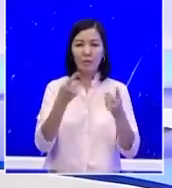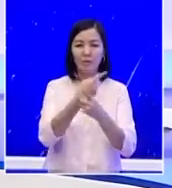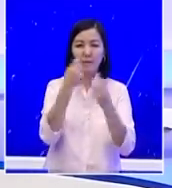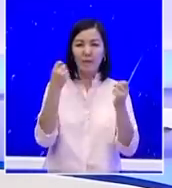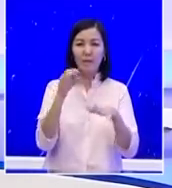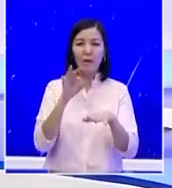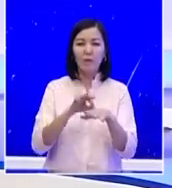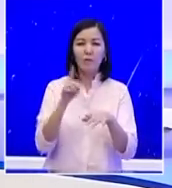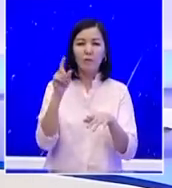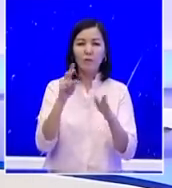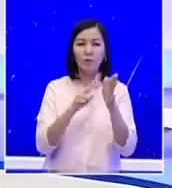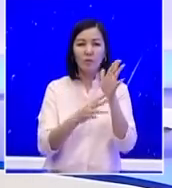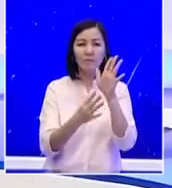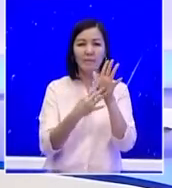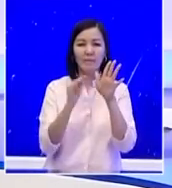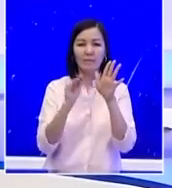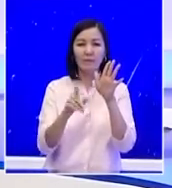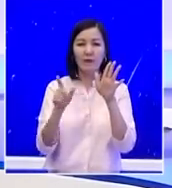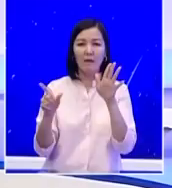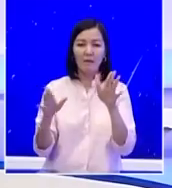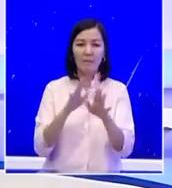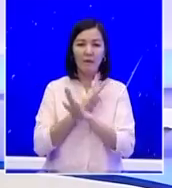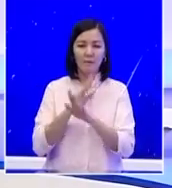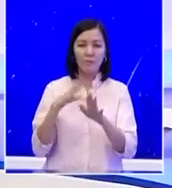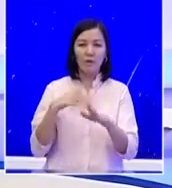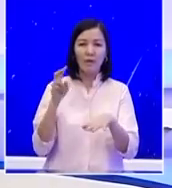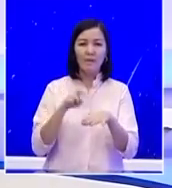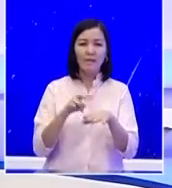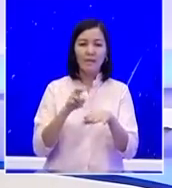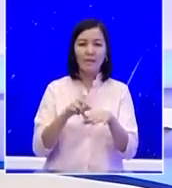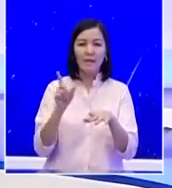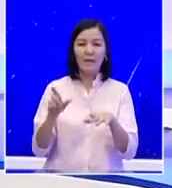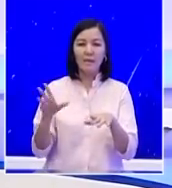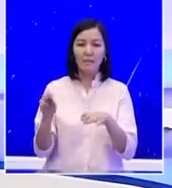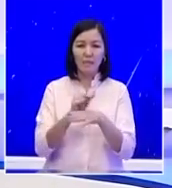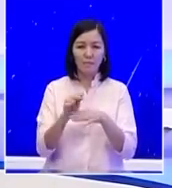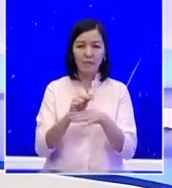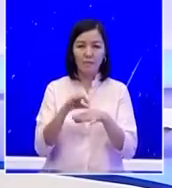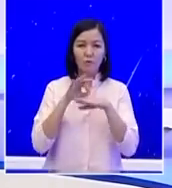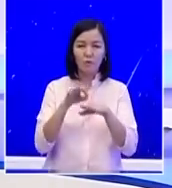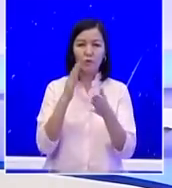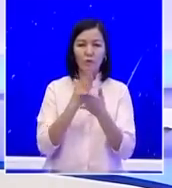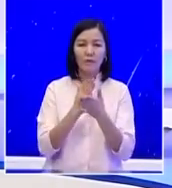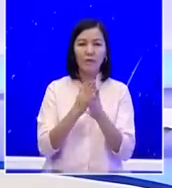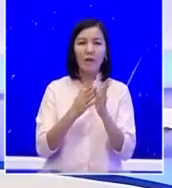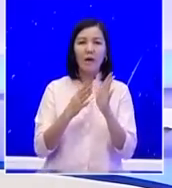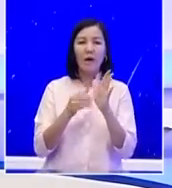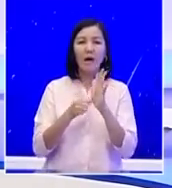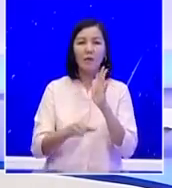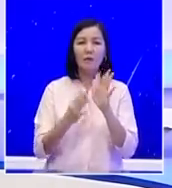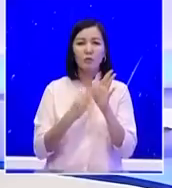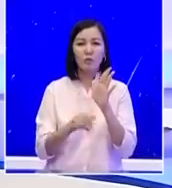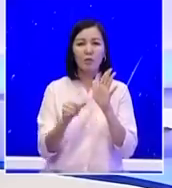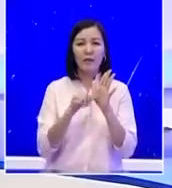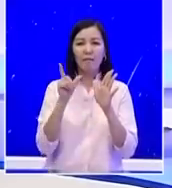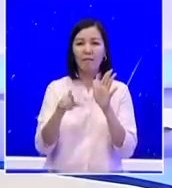мәліметіне сүйенсек, індеттен 178 мыңға жуық адам қайтыс болған. Дәрігерлерде адам өміріне араша түсіп әлек. 696